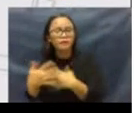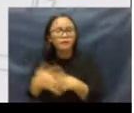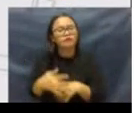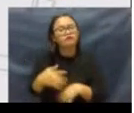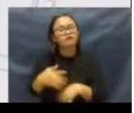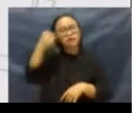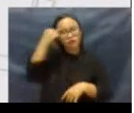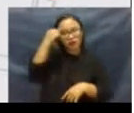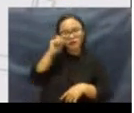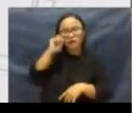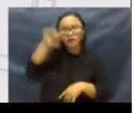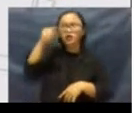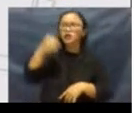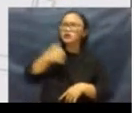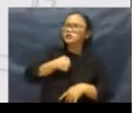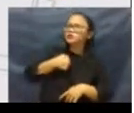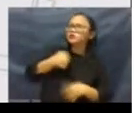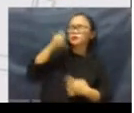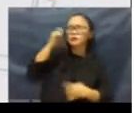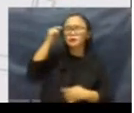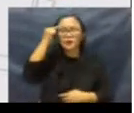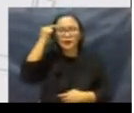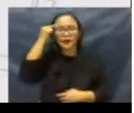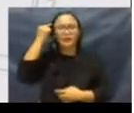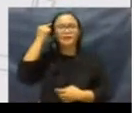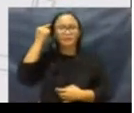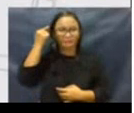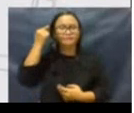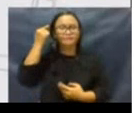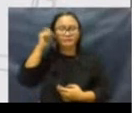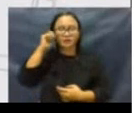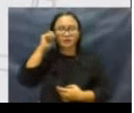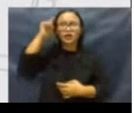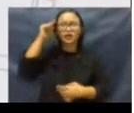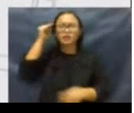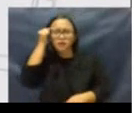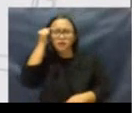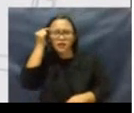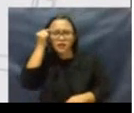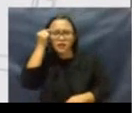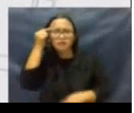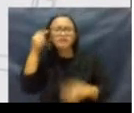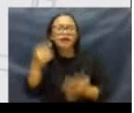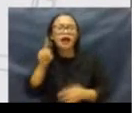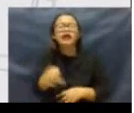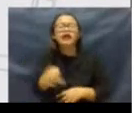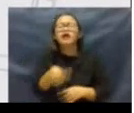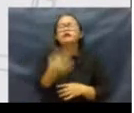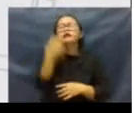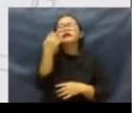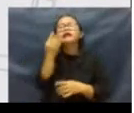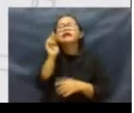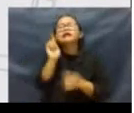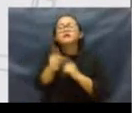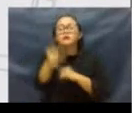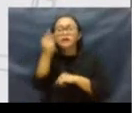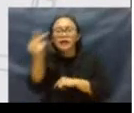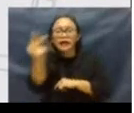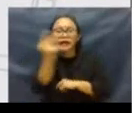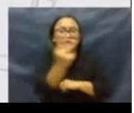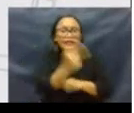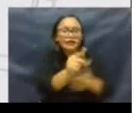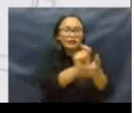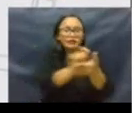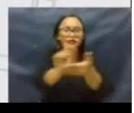Ini kami adopsi dari teknik yang lazim dilakukan di sekolah-sekolah, asalnya namanya I Notice,